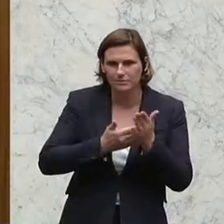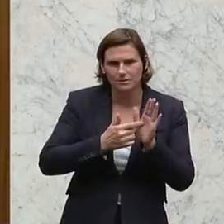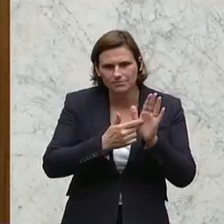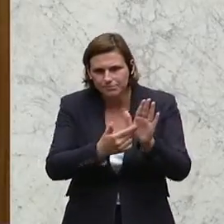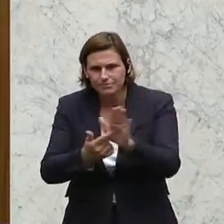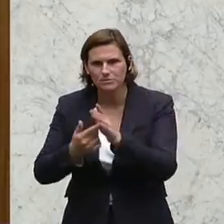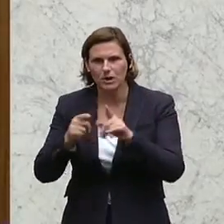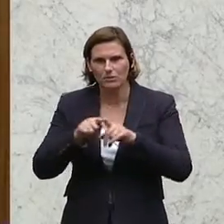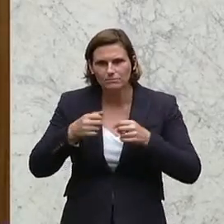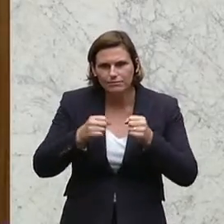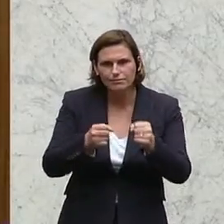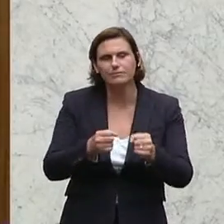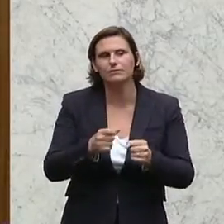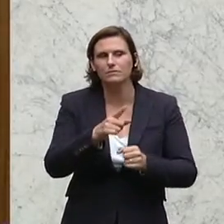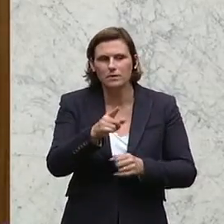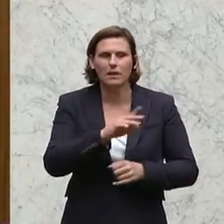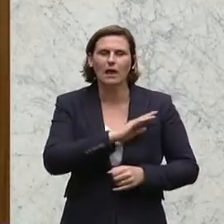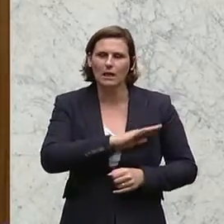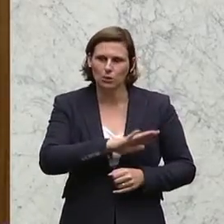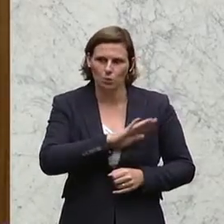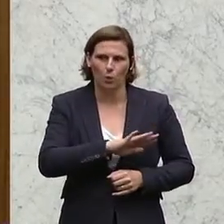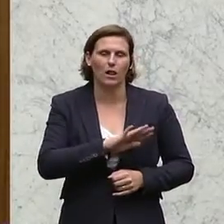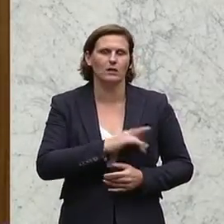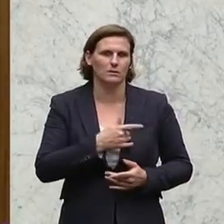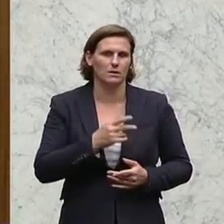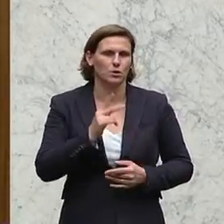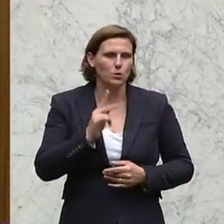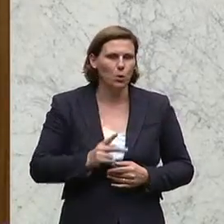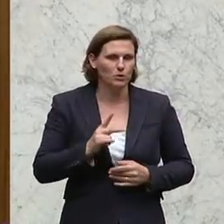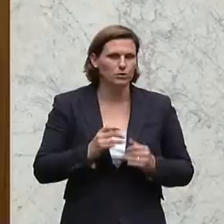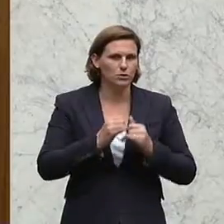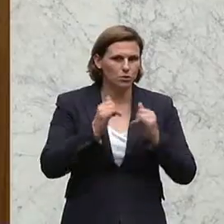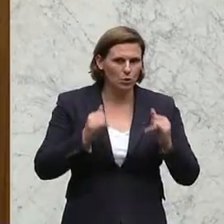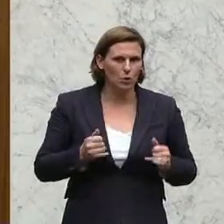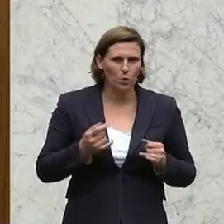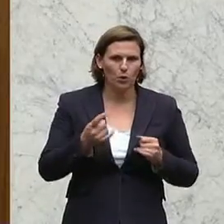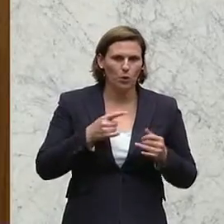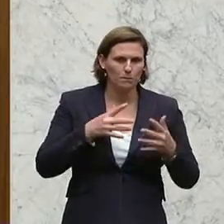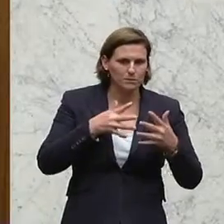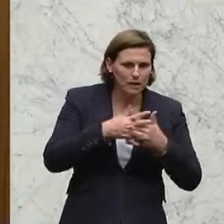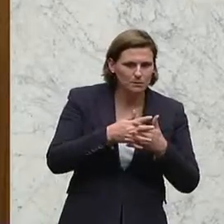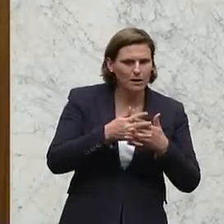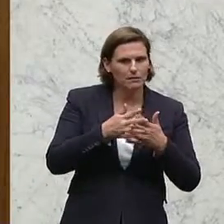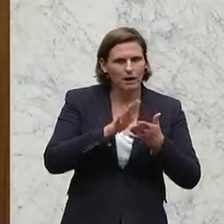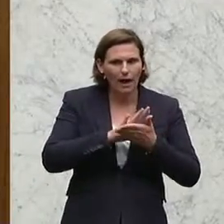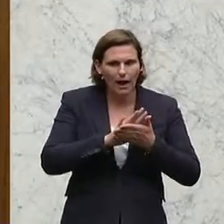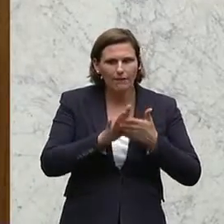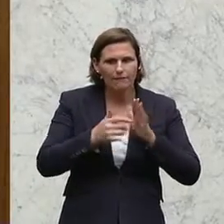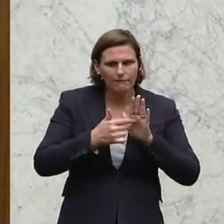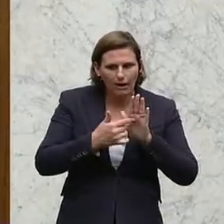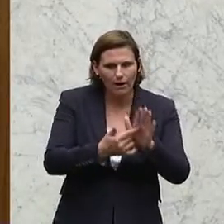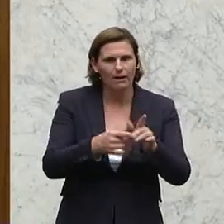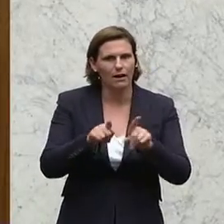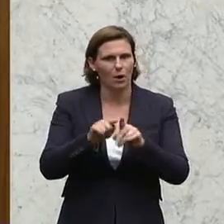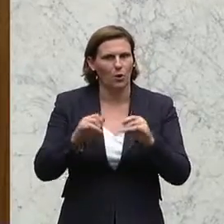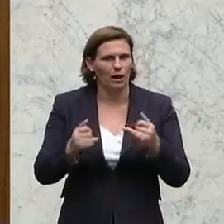Internet-Informationsoffensiven. Und seien Sie getrost, wir werden das Konto entsprechend transparent und einfach vermitteln. Eltern, wie schon die Frau